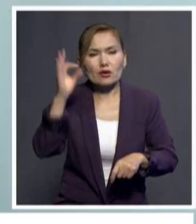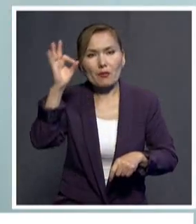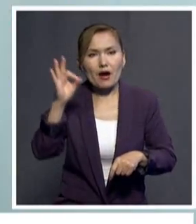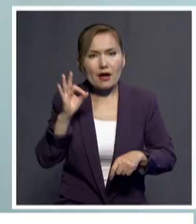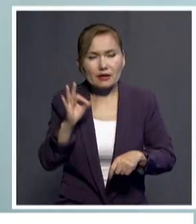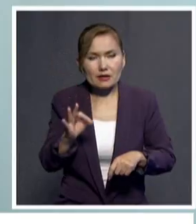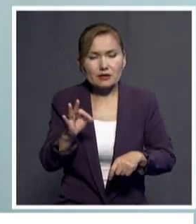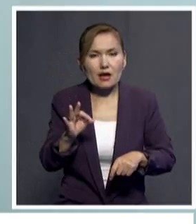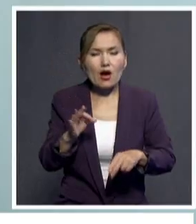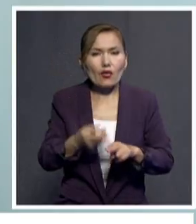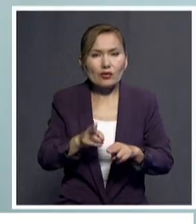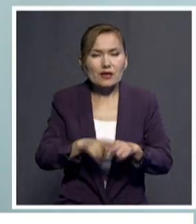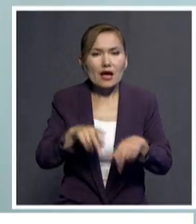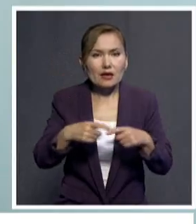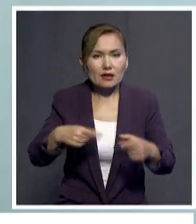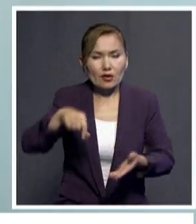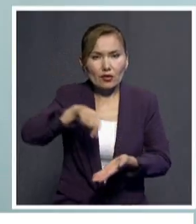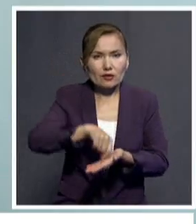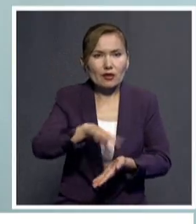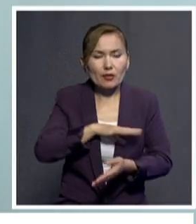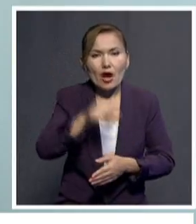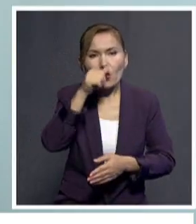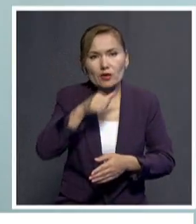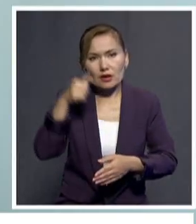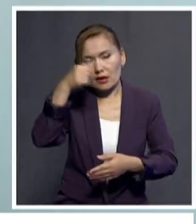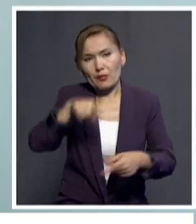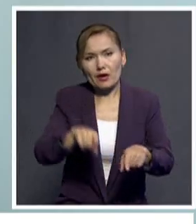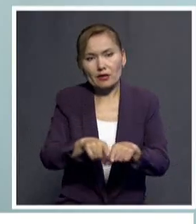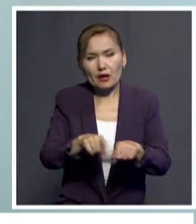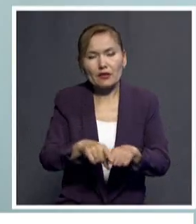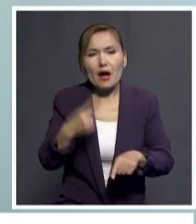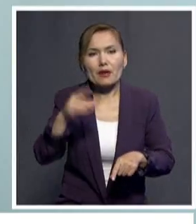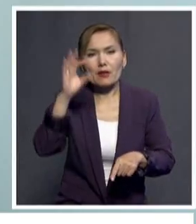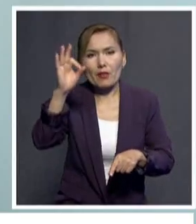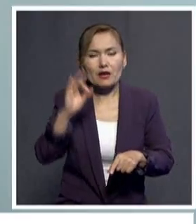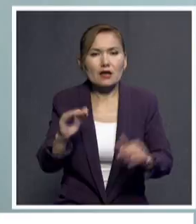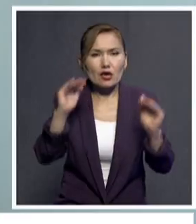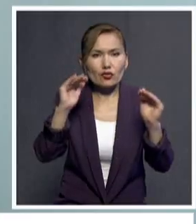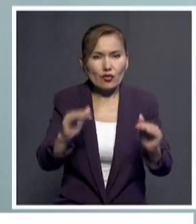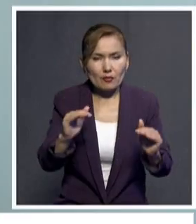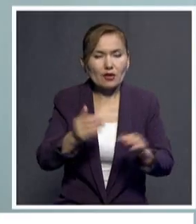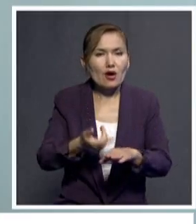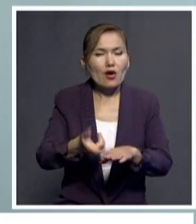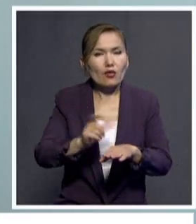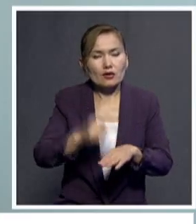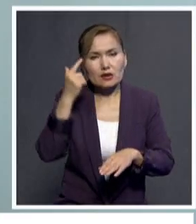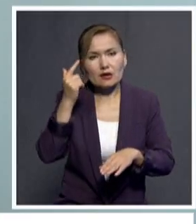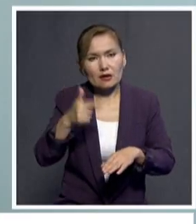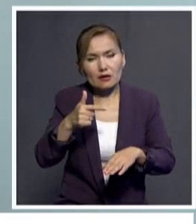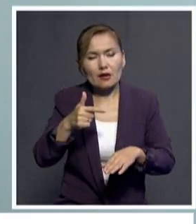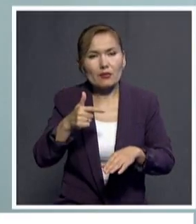тұр. Бұл енді өткен жылмен салыстырғанда 1,5%-ға төмен. Дегенмен де құқық қорғау саласына тест